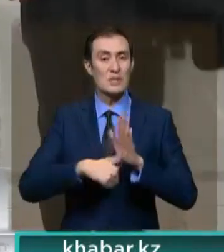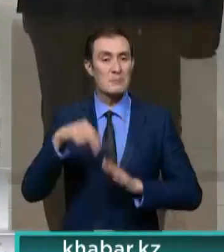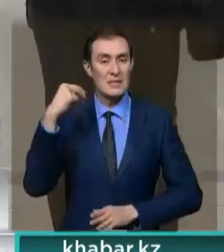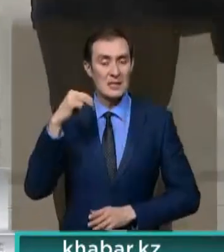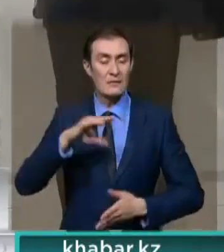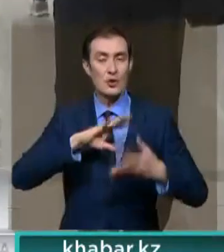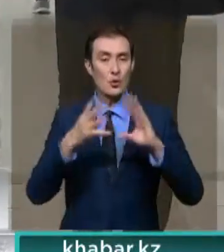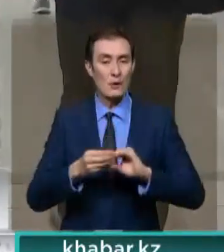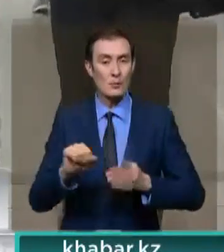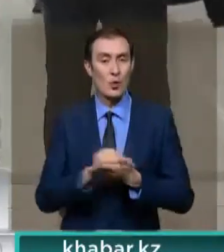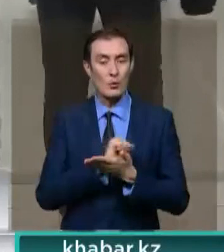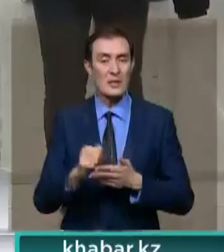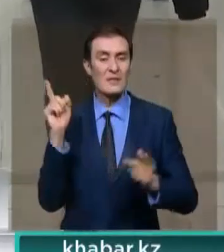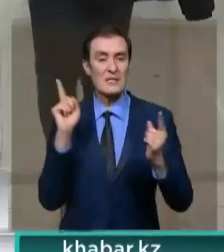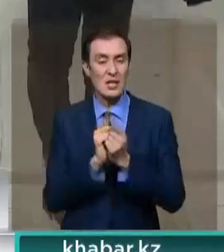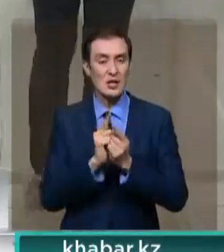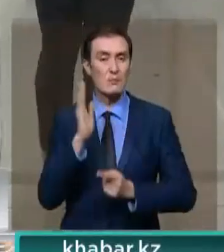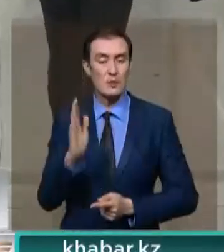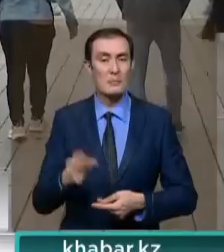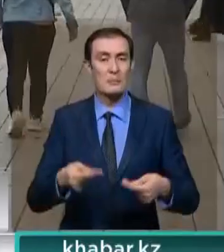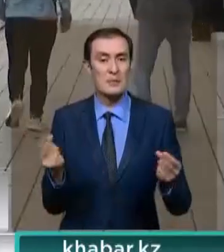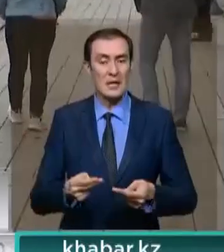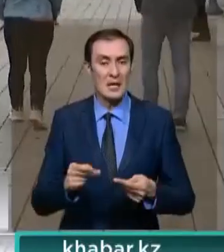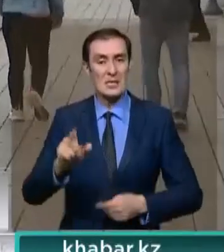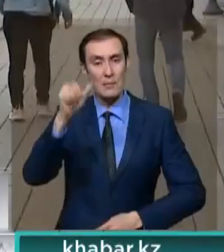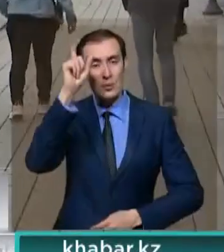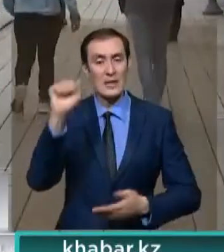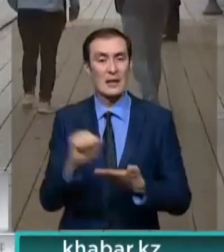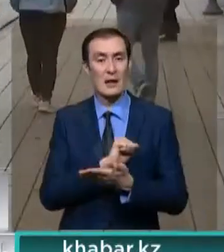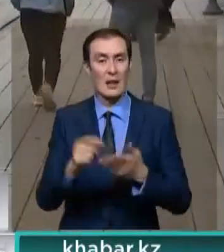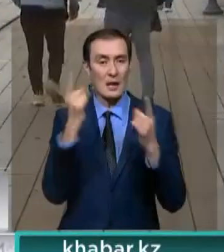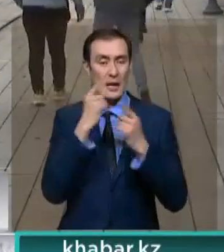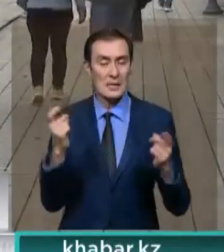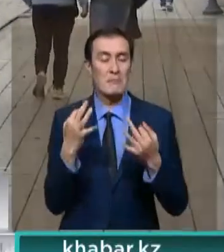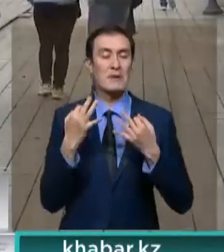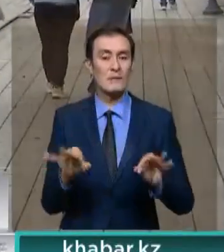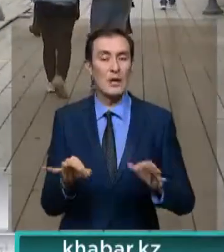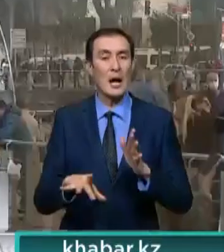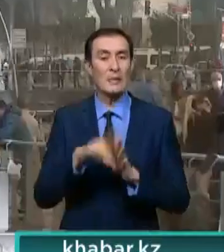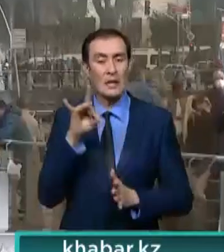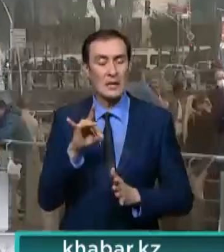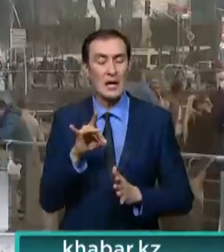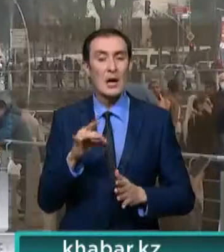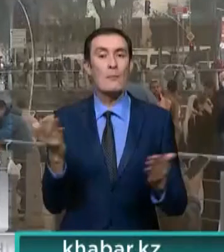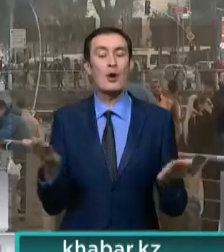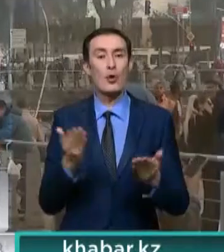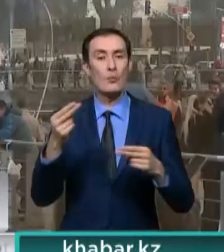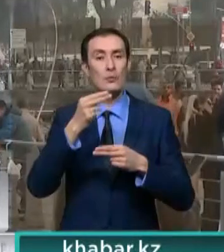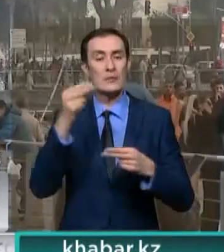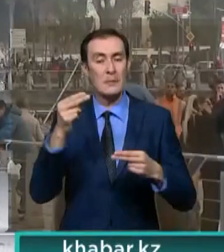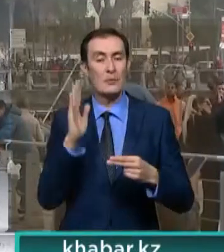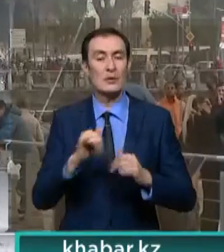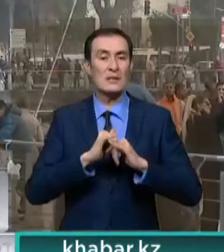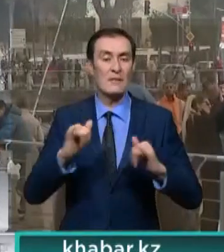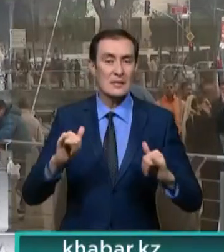президентов. Итоговым документом этой встречи станет подписание Стамбульской декларации, что позволит определить то, по какому пути будет